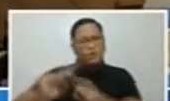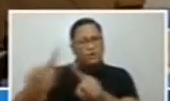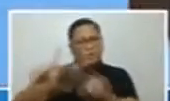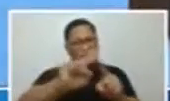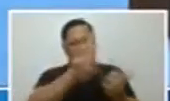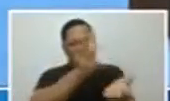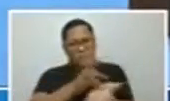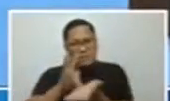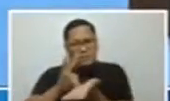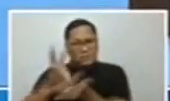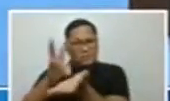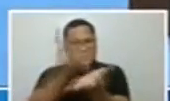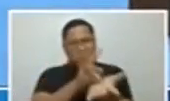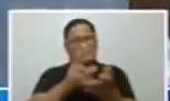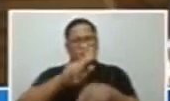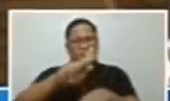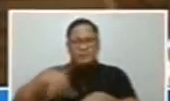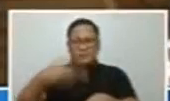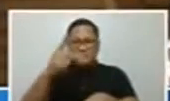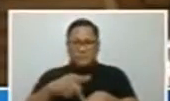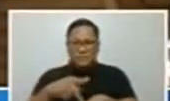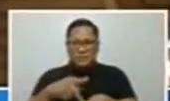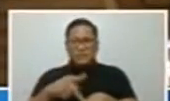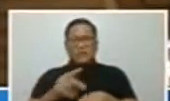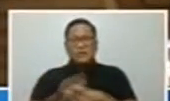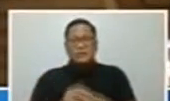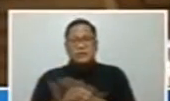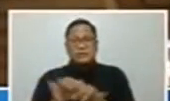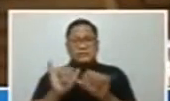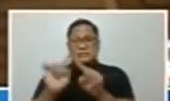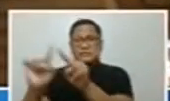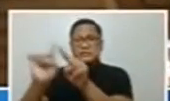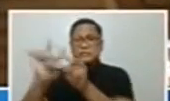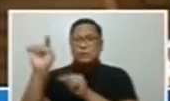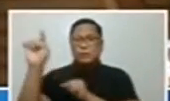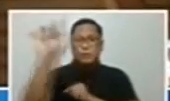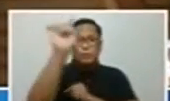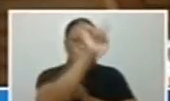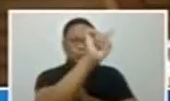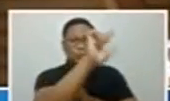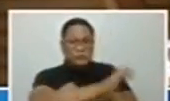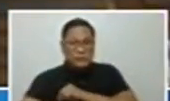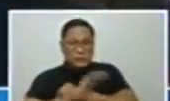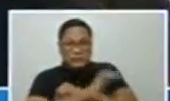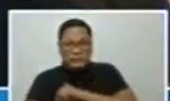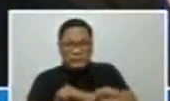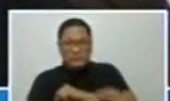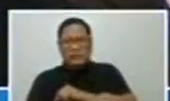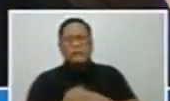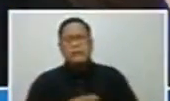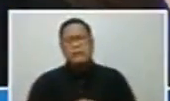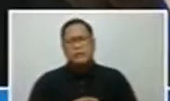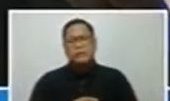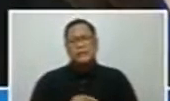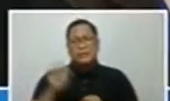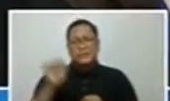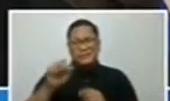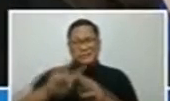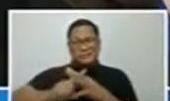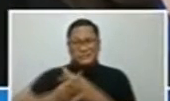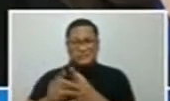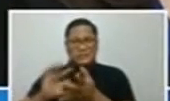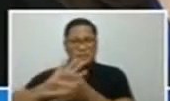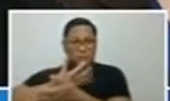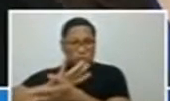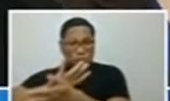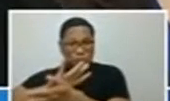a necessity, no? Para maipasayang ating anti-terrorism bill. Opo, Secretary, mula naman kay Salerina Monte ng